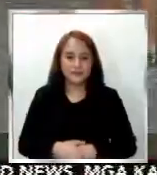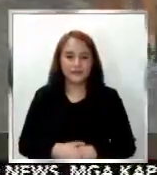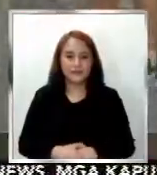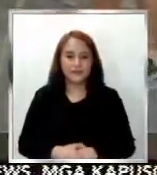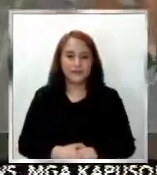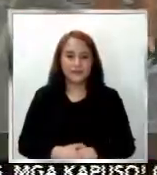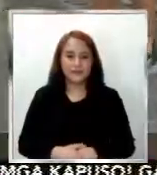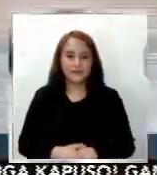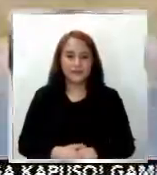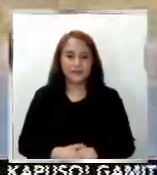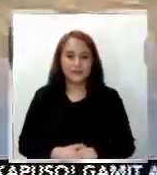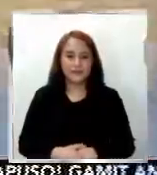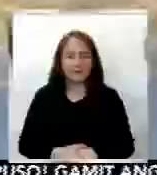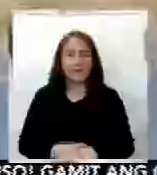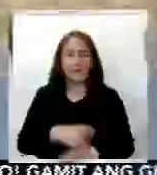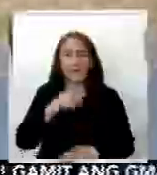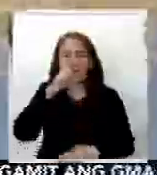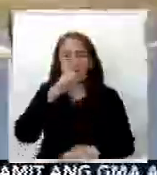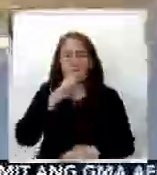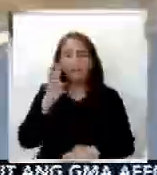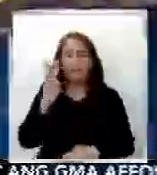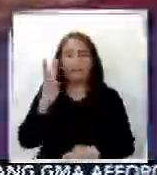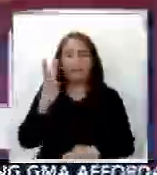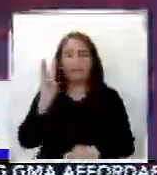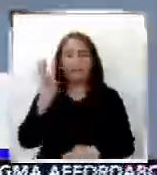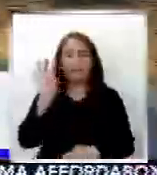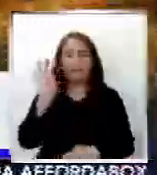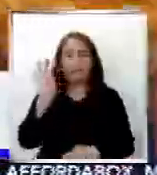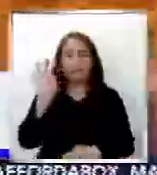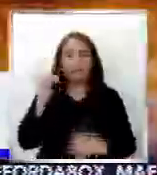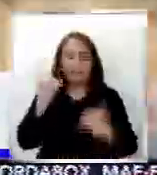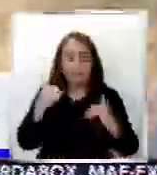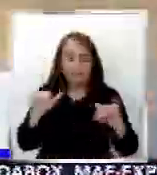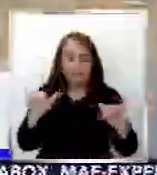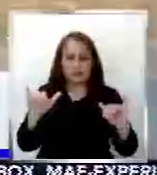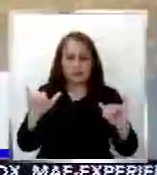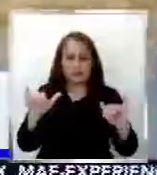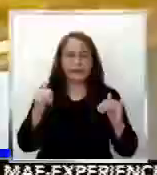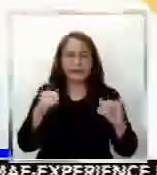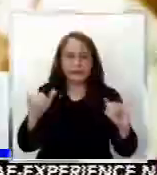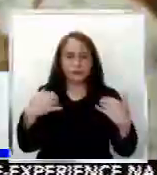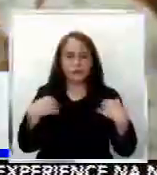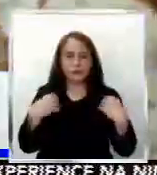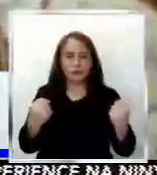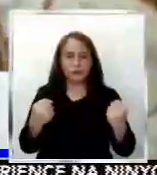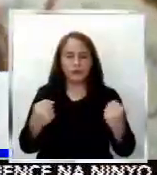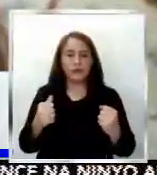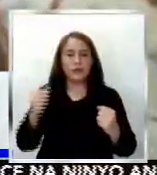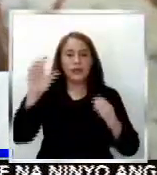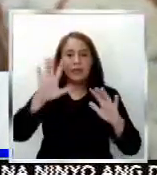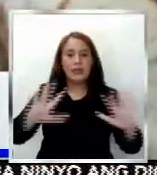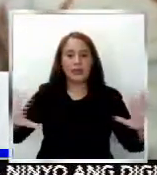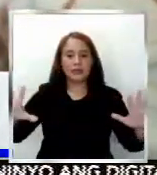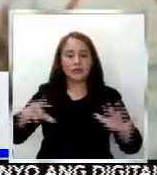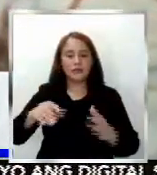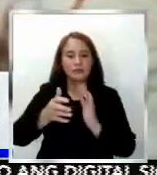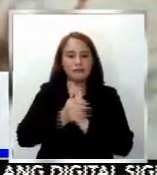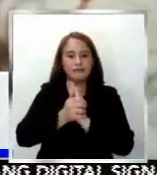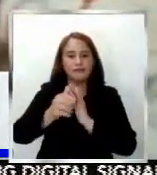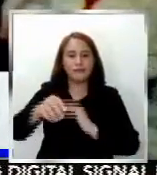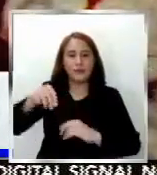Sa edad na 69, ay nananatiling malakas ang pangangatawan ng Asia's first grandmaster na si Eugene Torre.